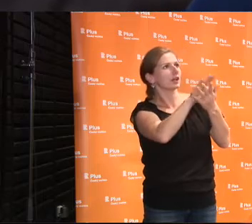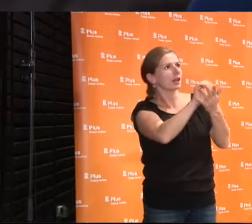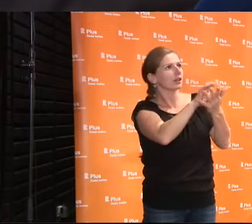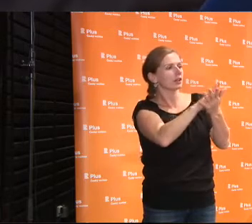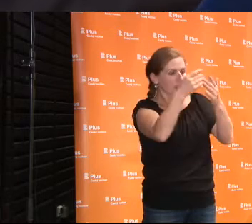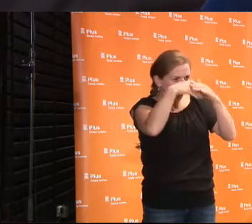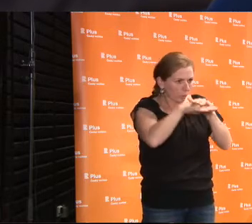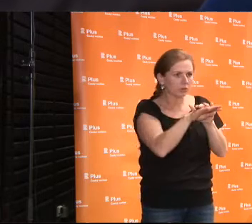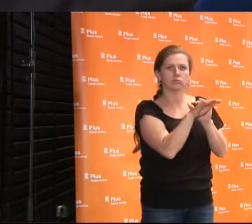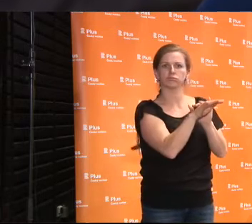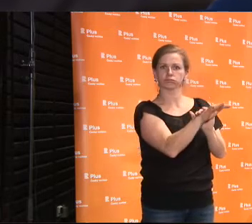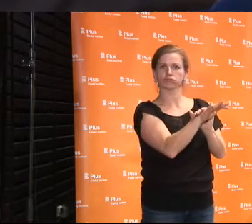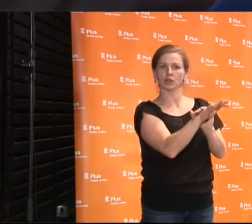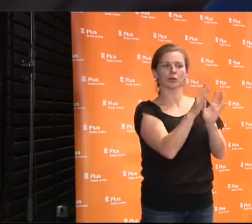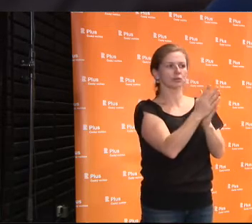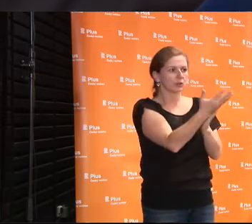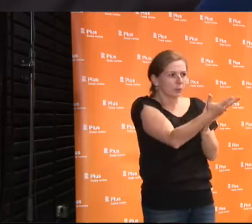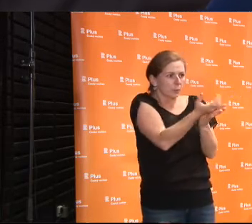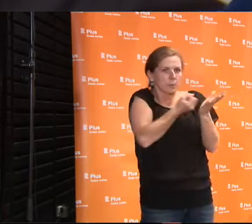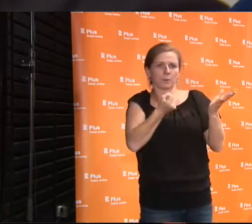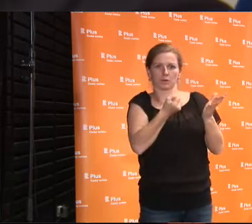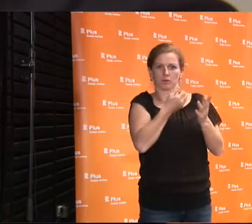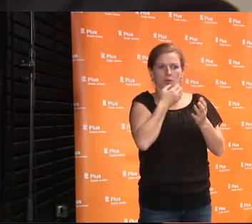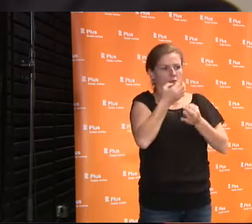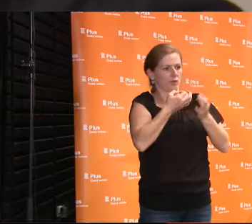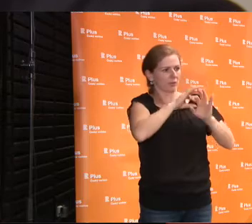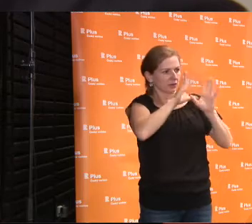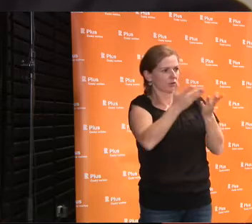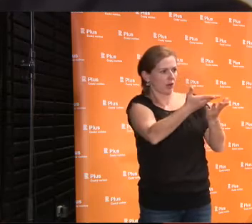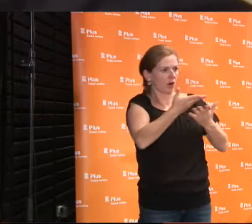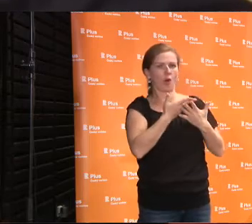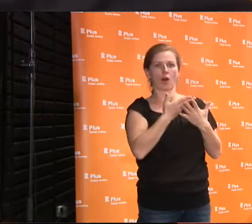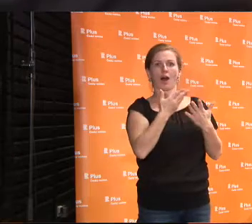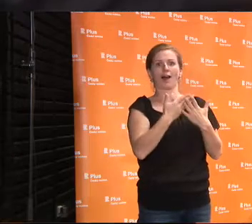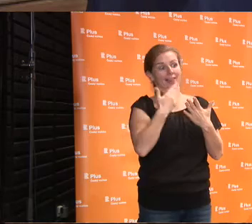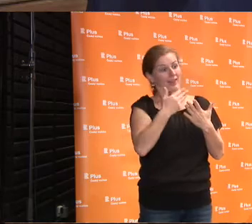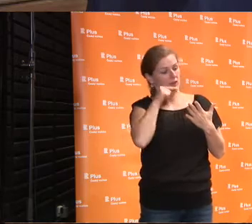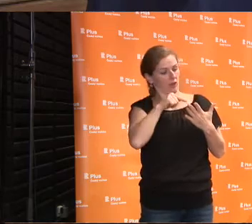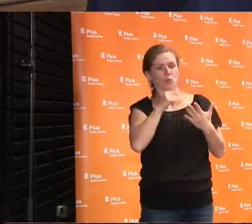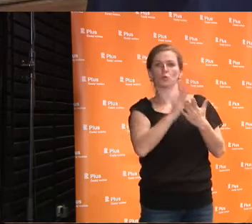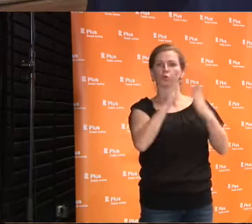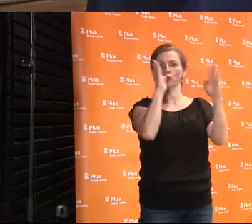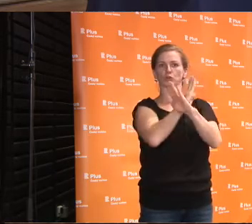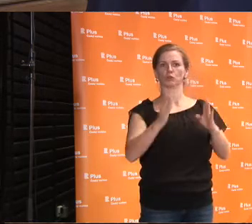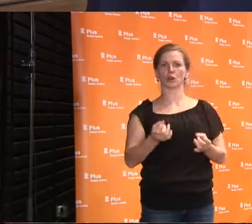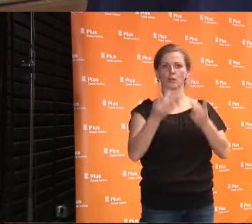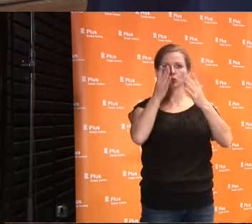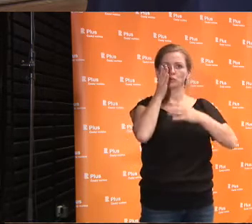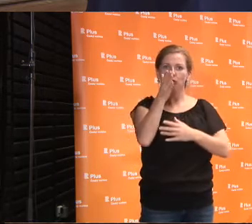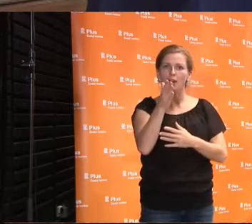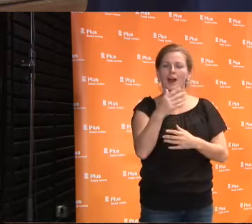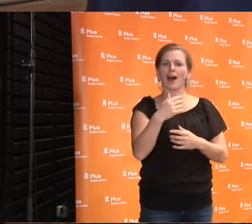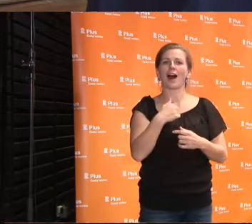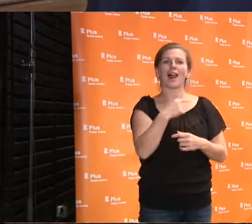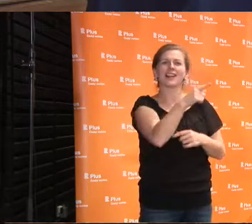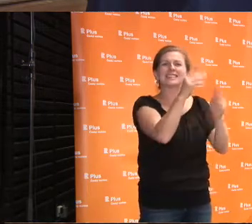datech ukryté, vytěžit. A to nám má pomoc v lepším rozhodování. A nebude to tak, že